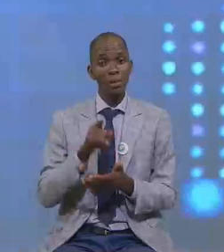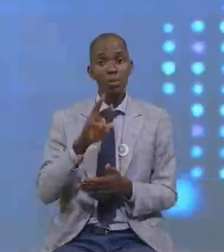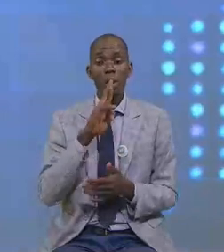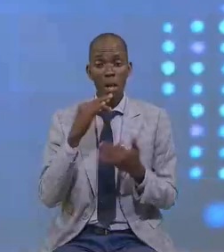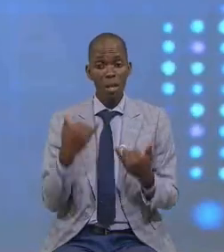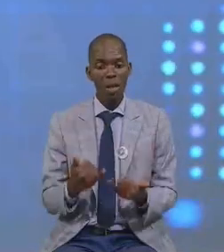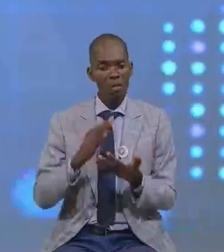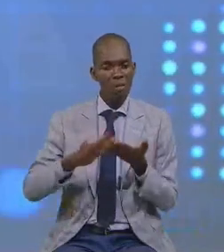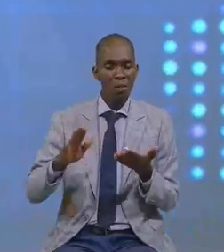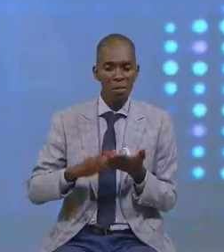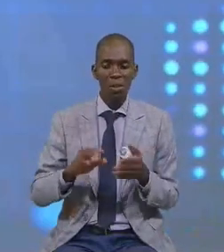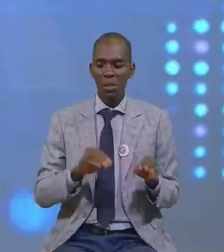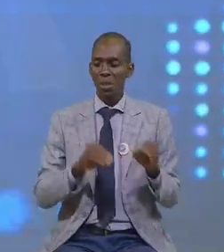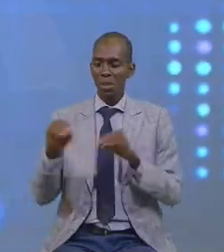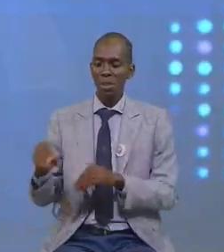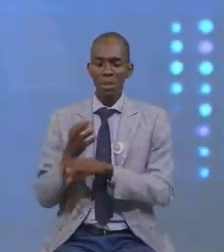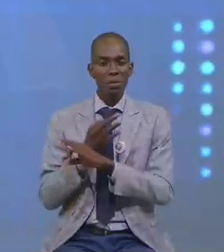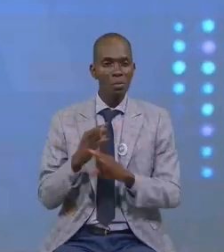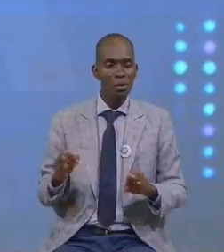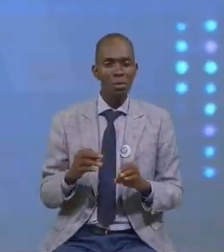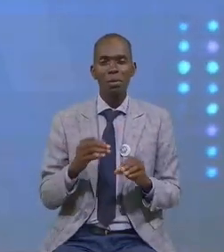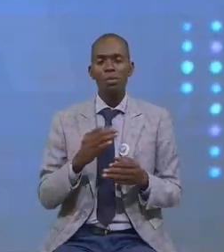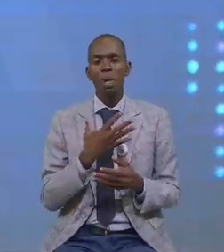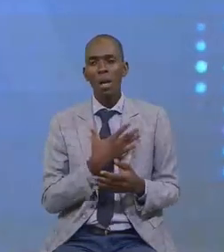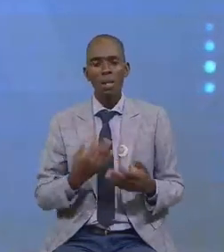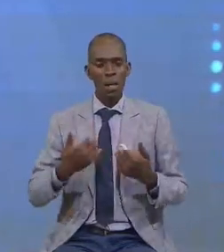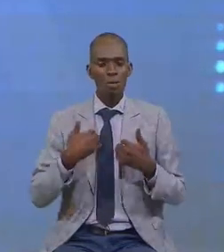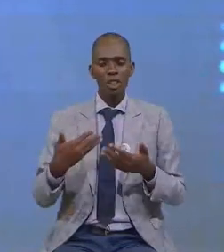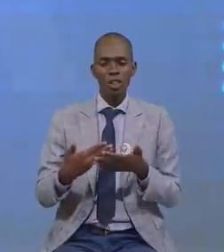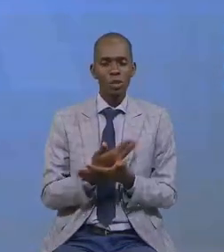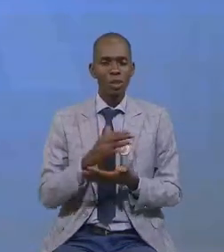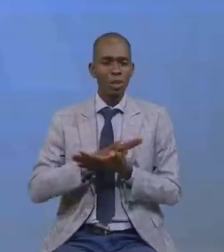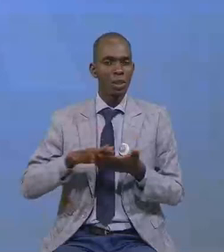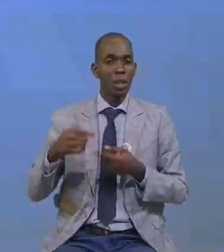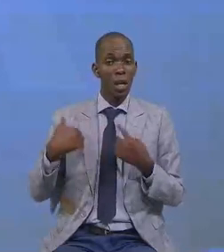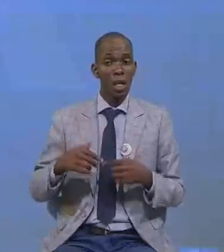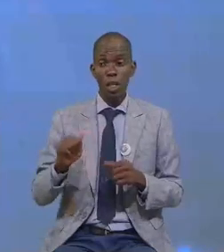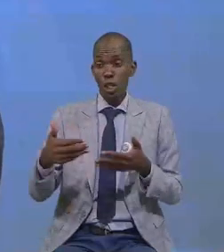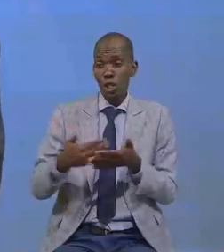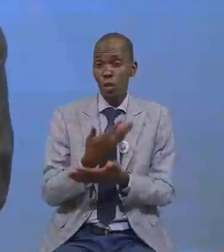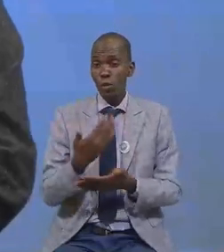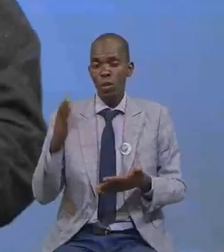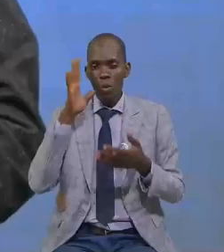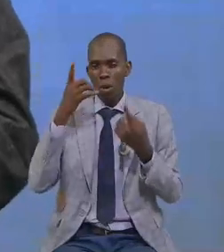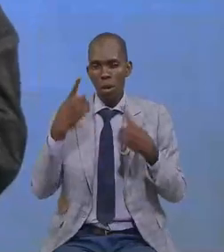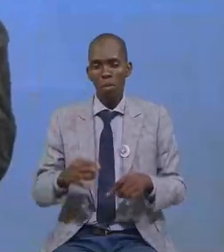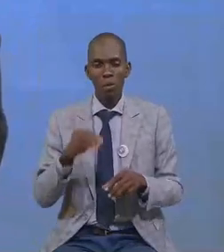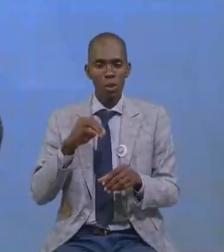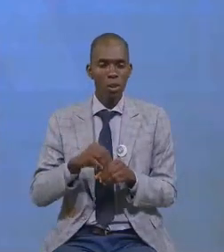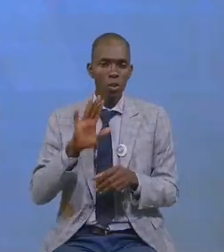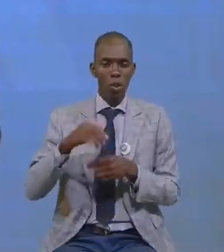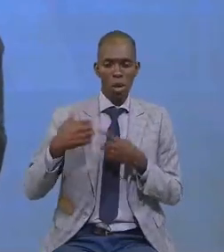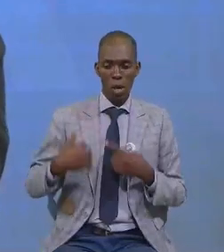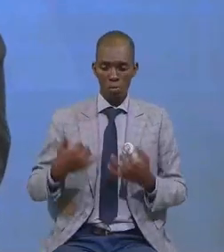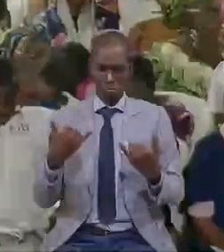Vous serez pardonné, affranchi, purifié, ayant le cœur pur. Une nouvelle chose va se produire dans votre cœur ce